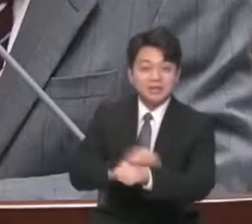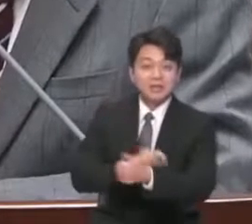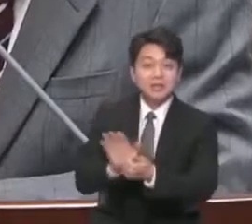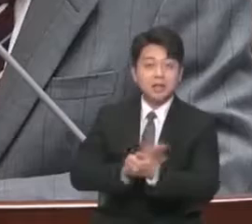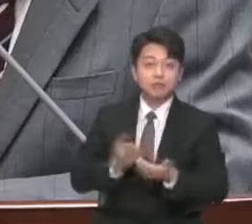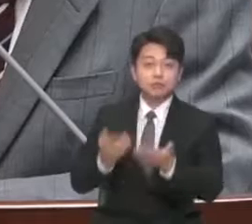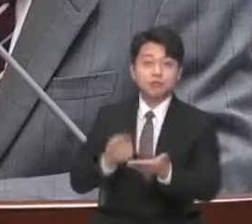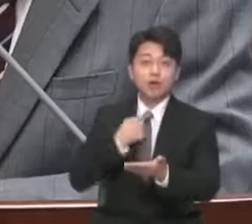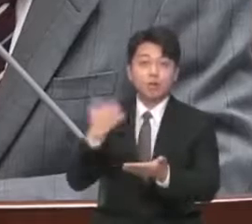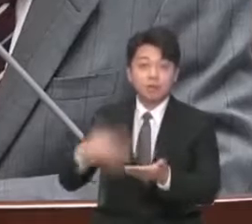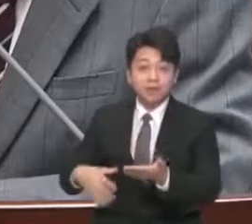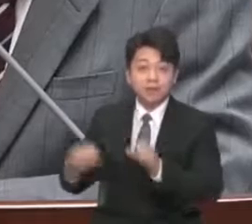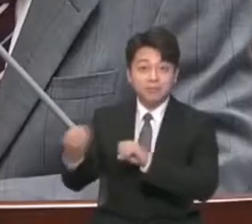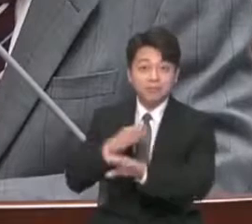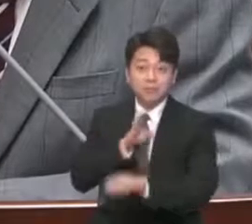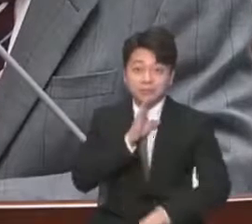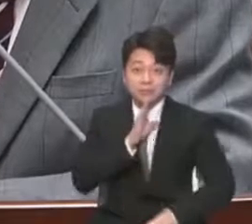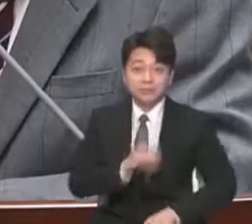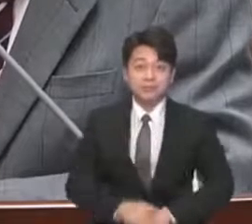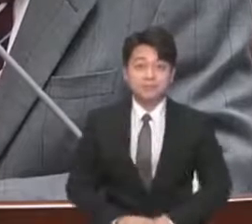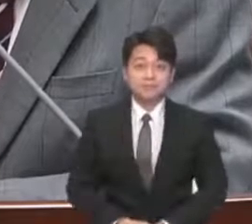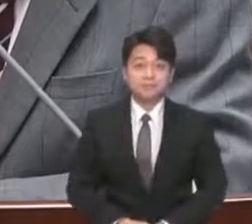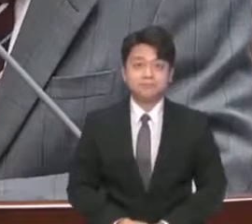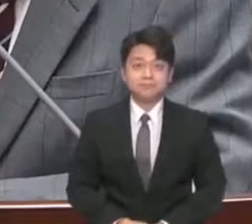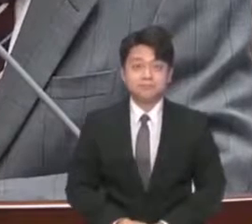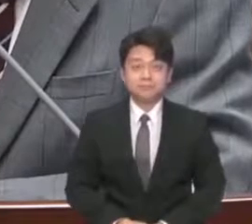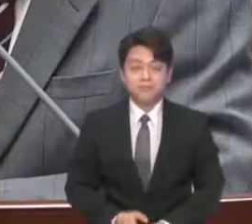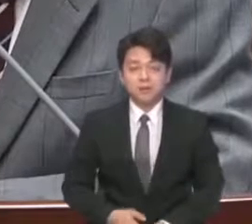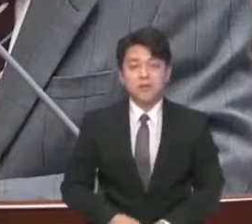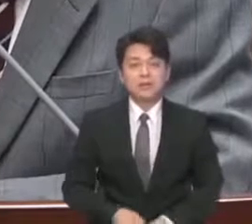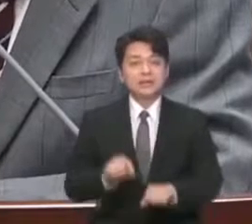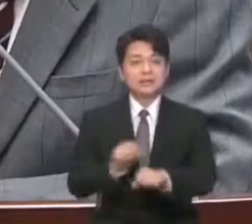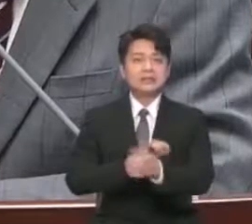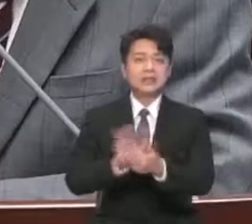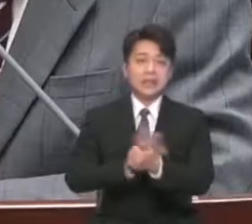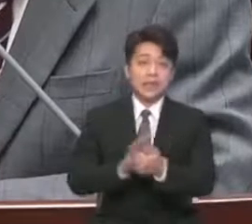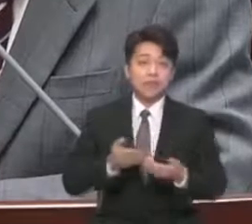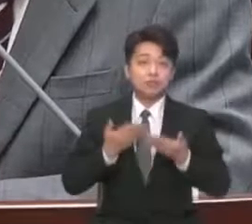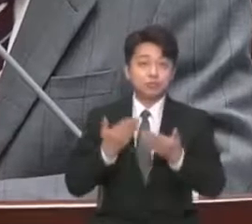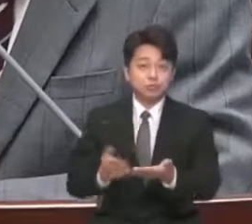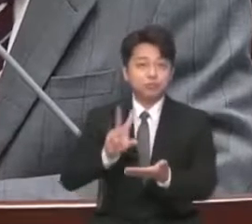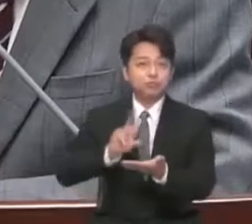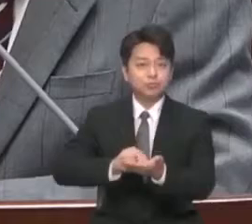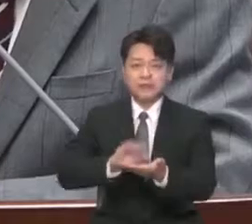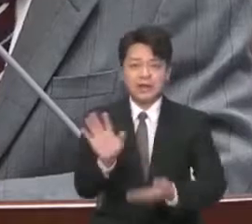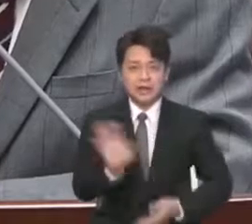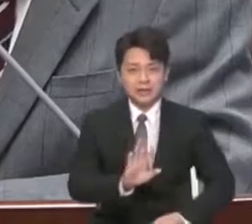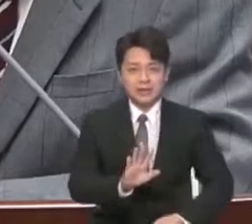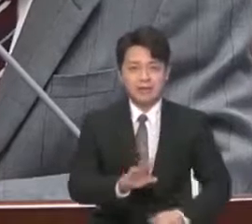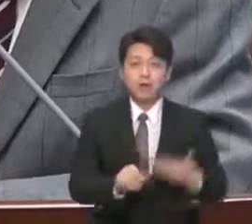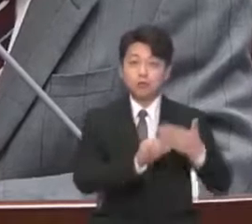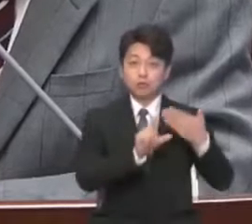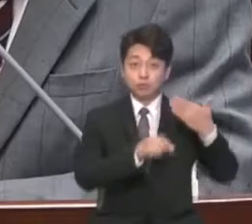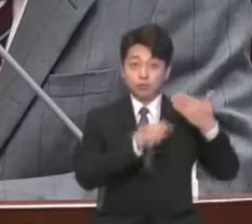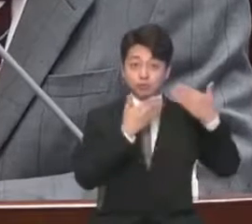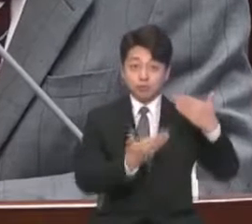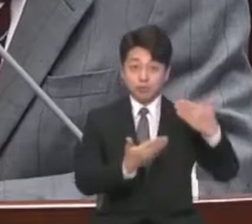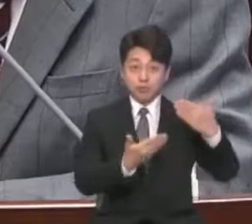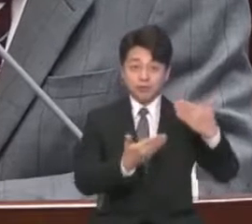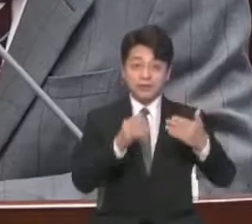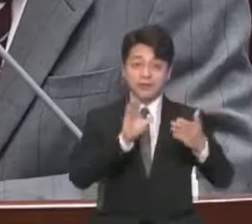그 특혜 어떤 그런 부분을 한 것이 아니라 잘 아시겠지만 9월 9일 날 사실